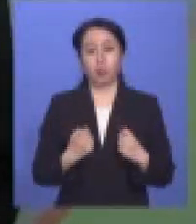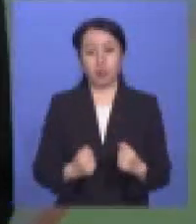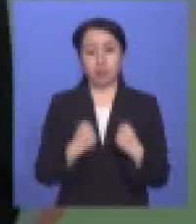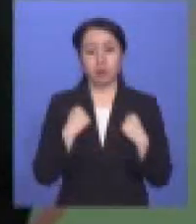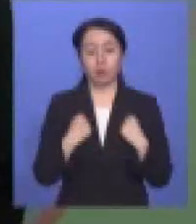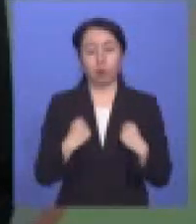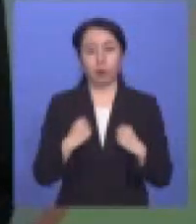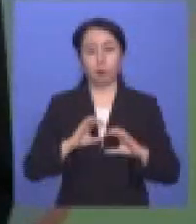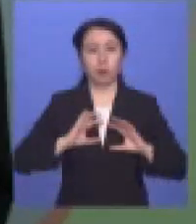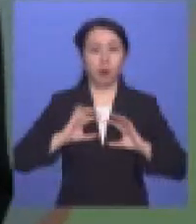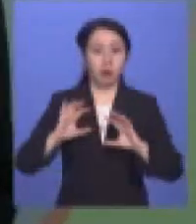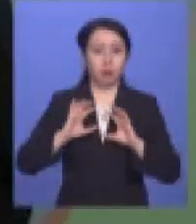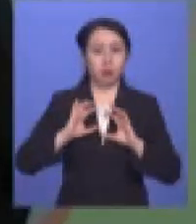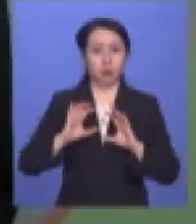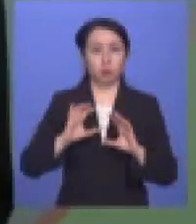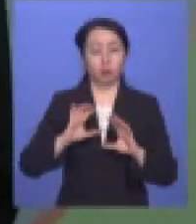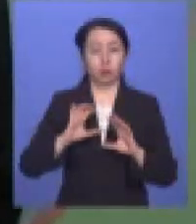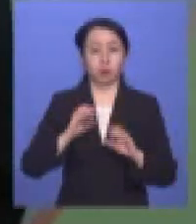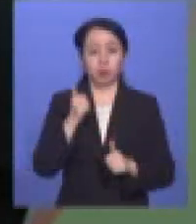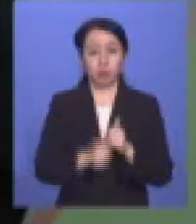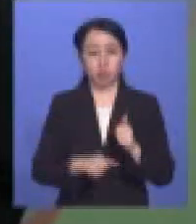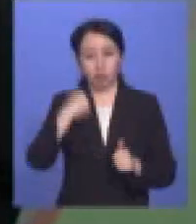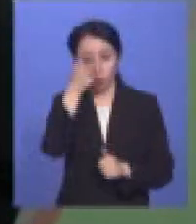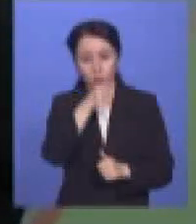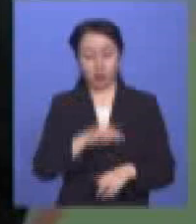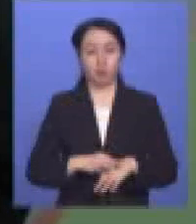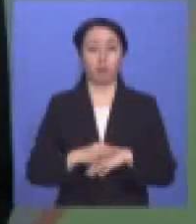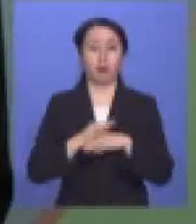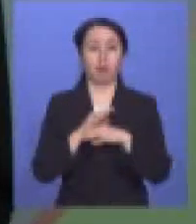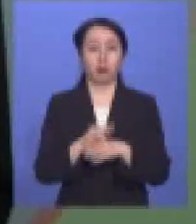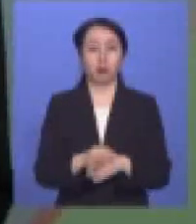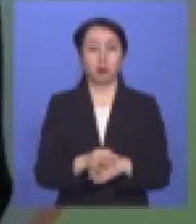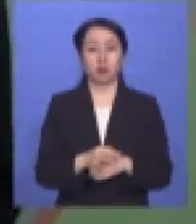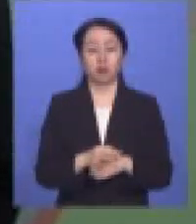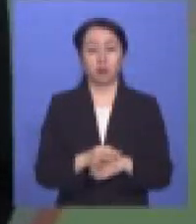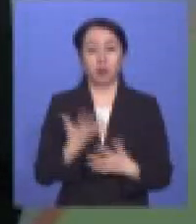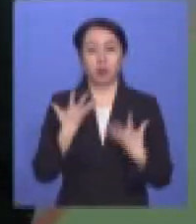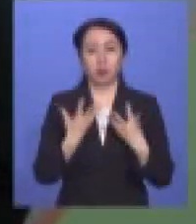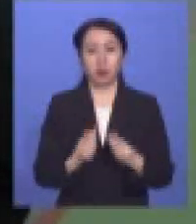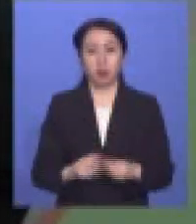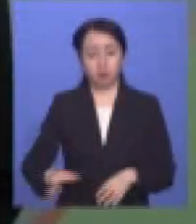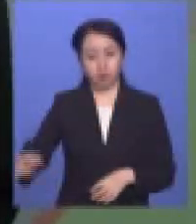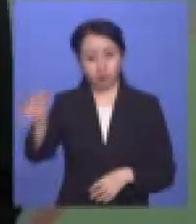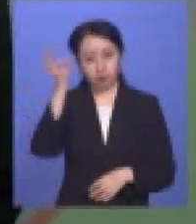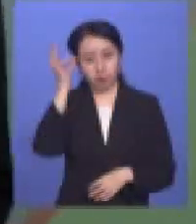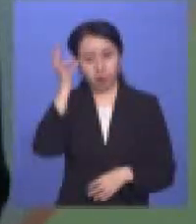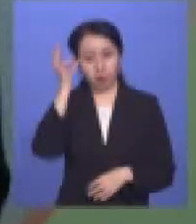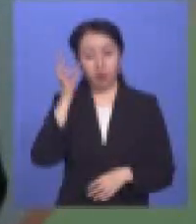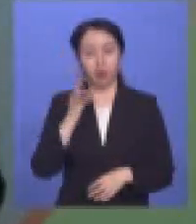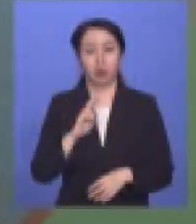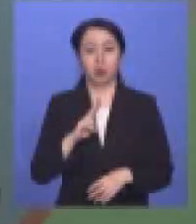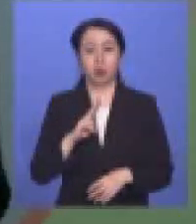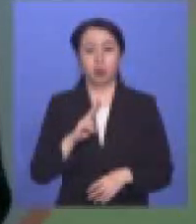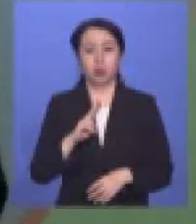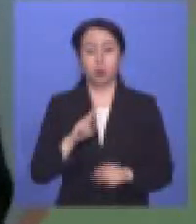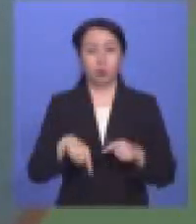числе и баскетбол, и ежегодно проводить день памяти, да, Даулета Каиржановича,